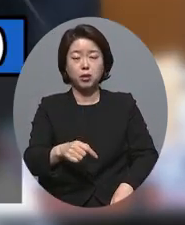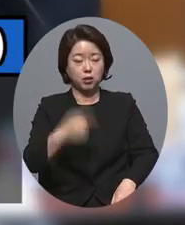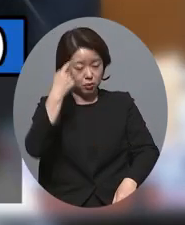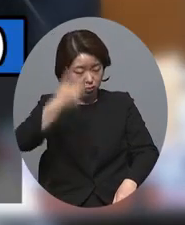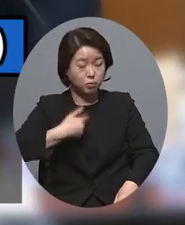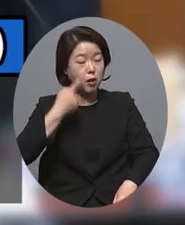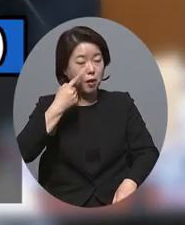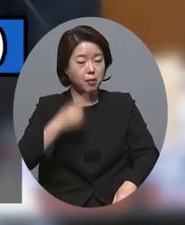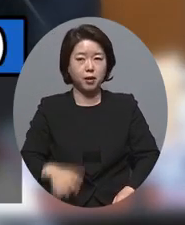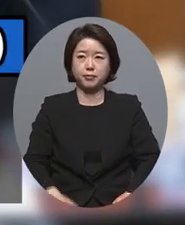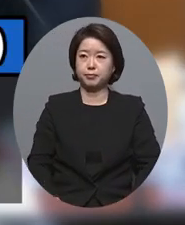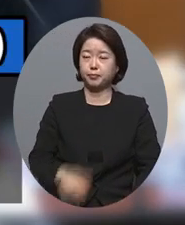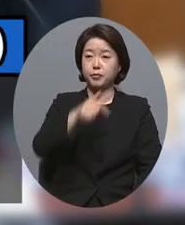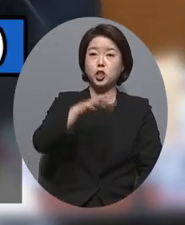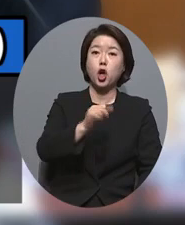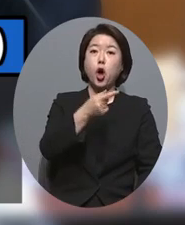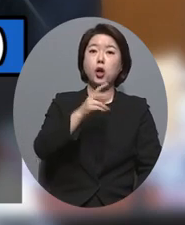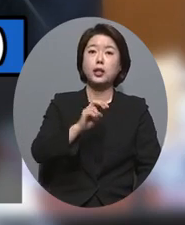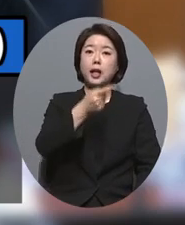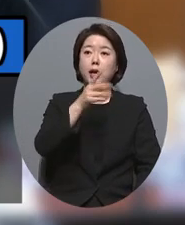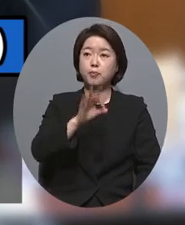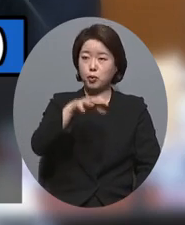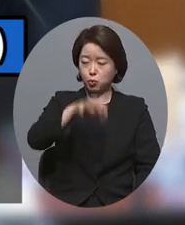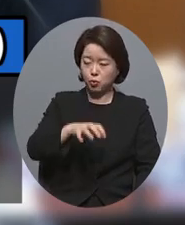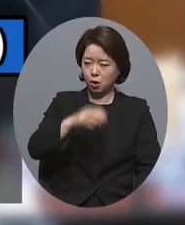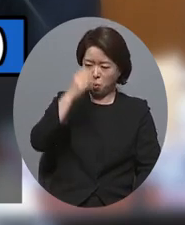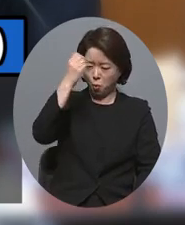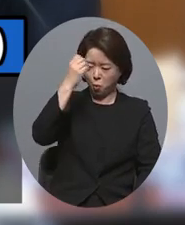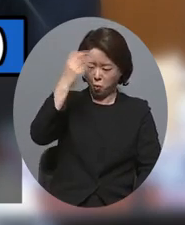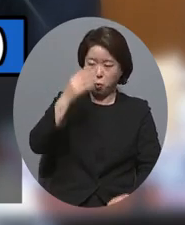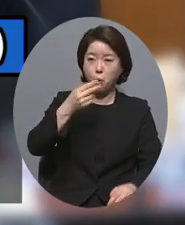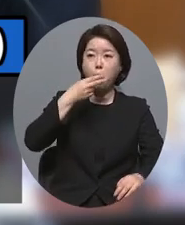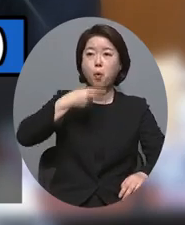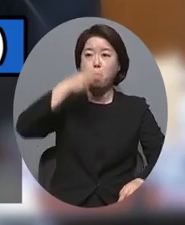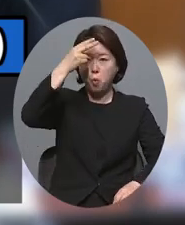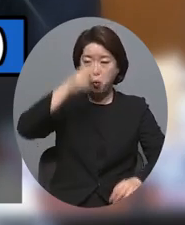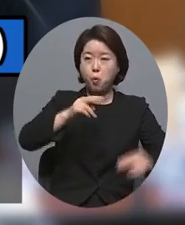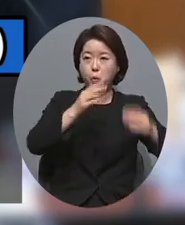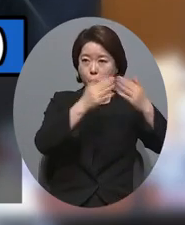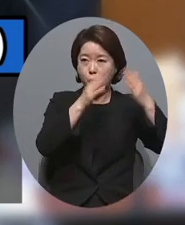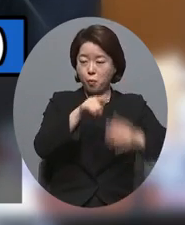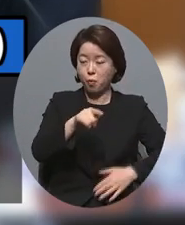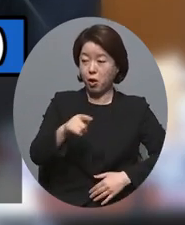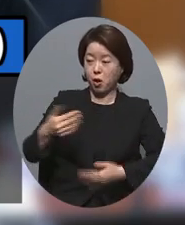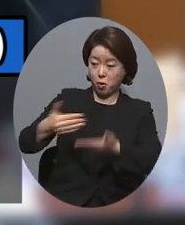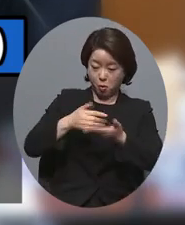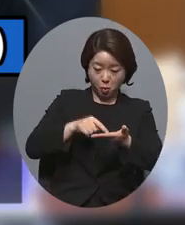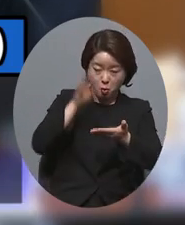해보시죠. 청담동에 있는 고급스러운 바였고요. 그 자리에 제보 내용에 따르면